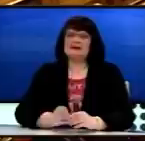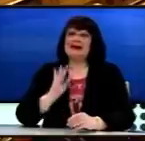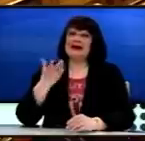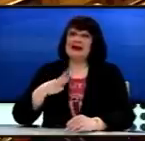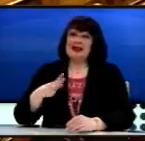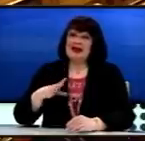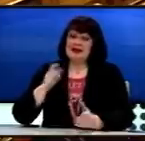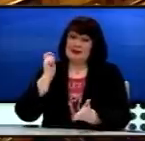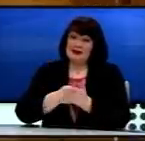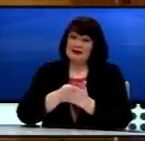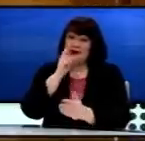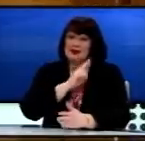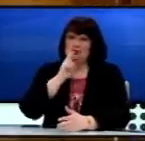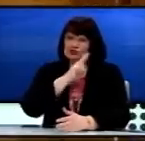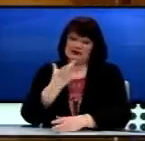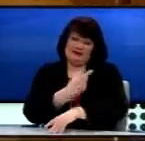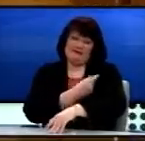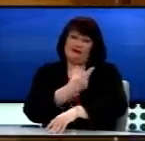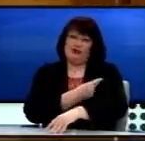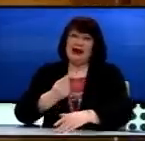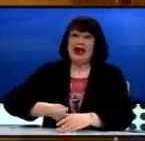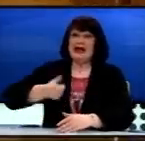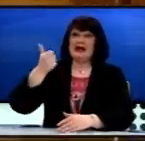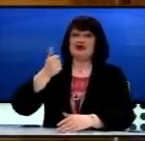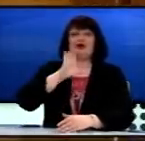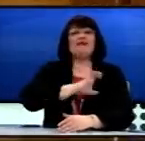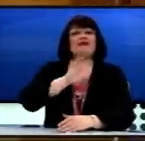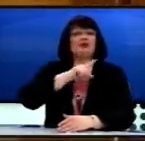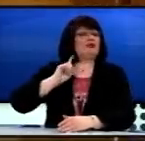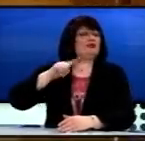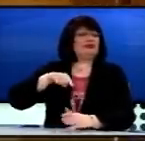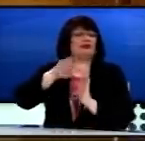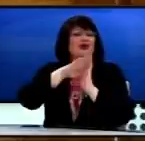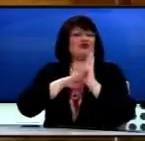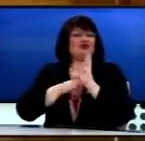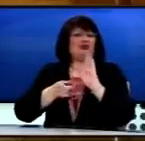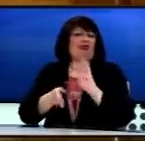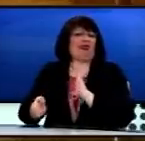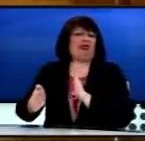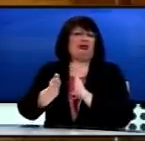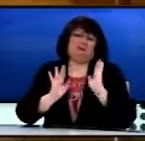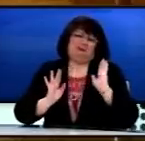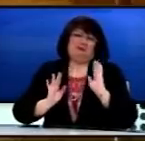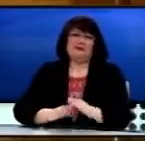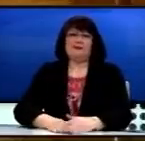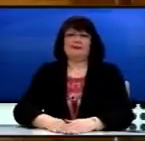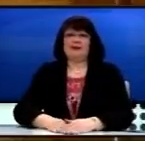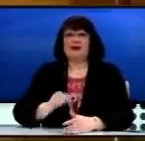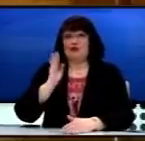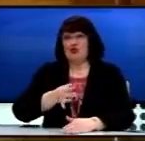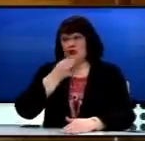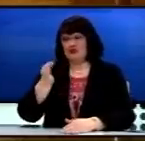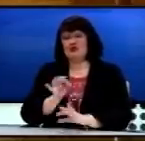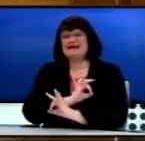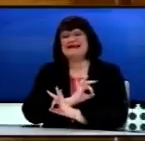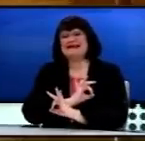Και να θέλαμε να αγοράσουμε εμβόλια από τη Ρωσία και να πάρουμε το ρίσκο να παρακάμψουμε την ευρωπαϊκή διαδικασία, μπορώ να σας πω με τα